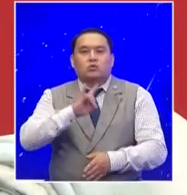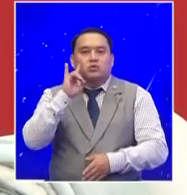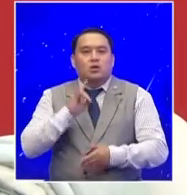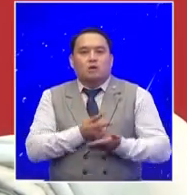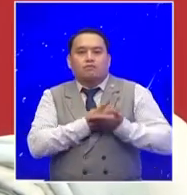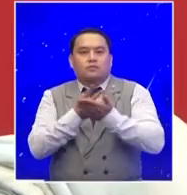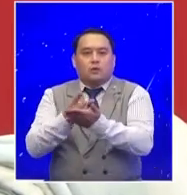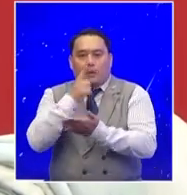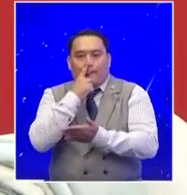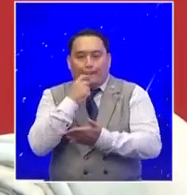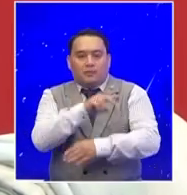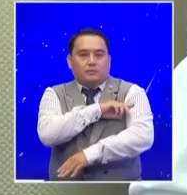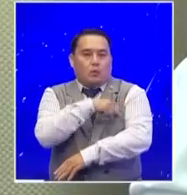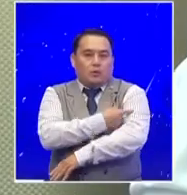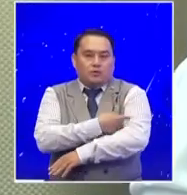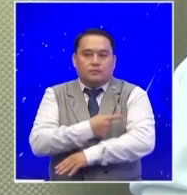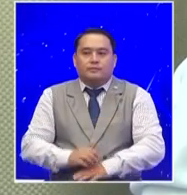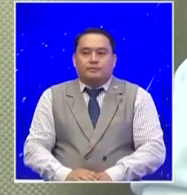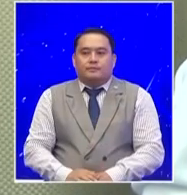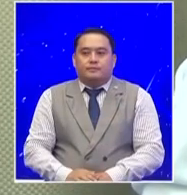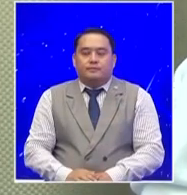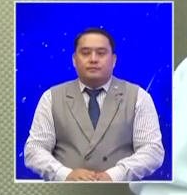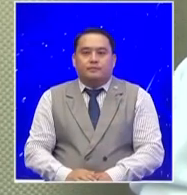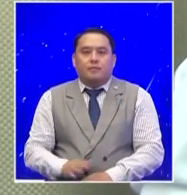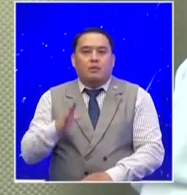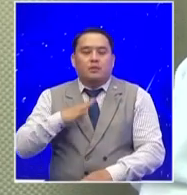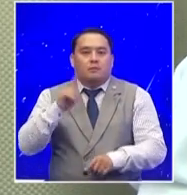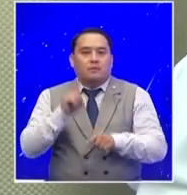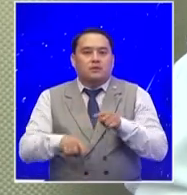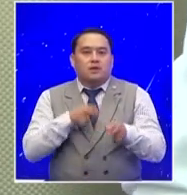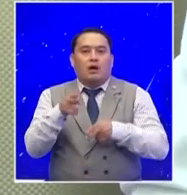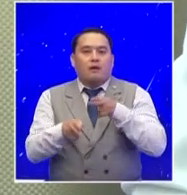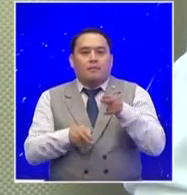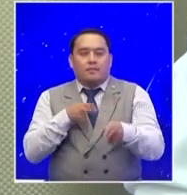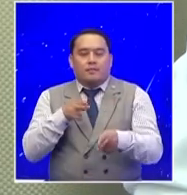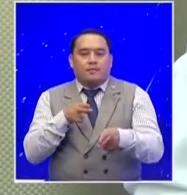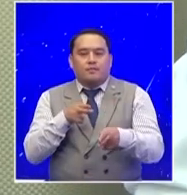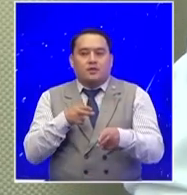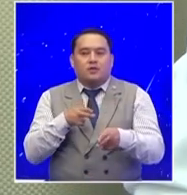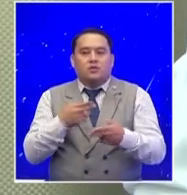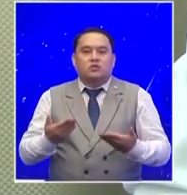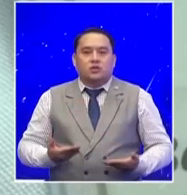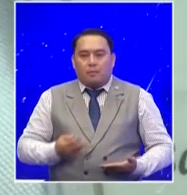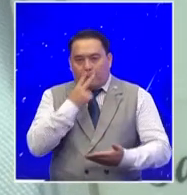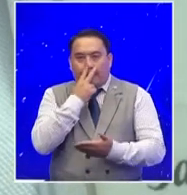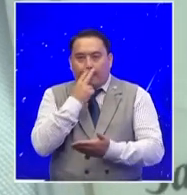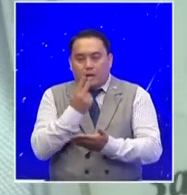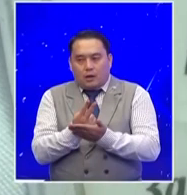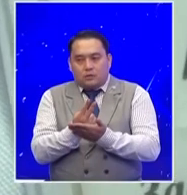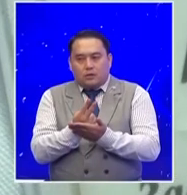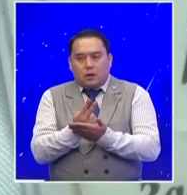доставлена в многопрофильную больницу. Пациентке проведена экстренная операция по жизненным показаниям,